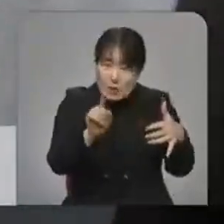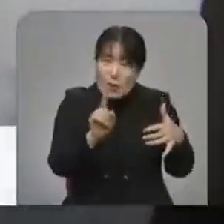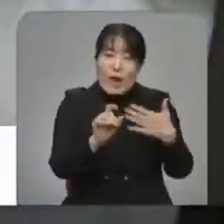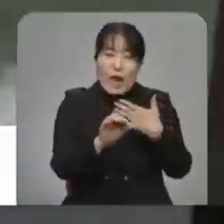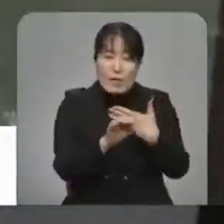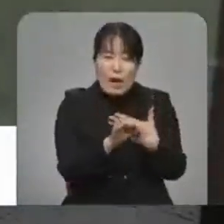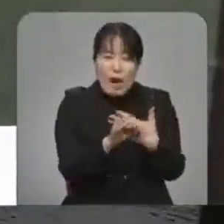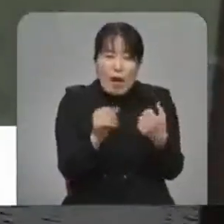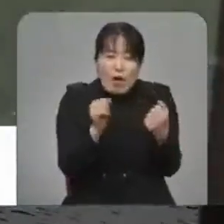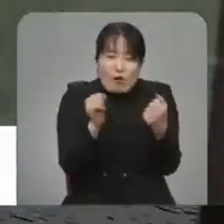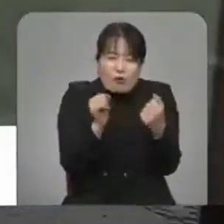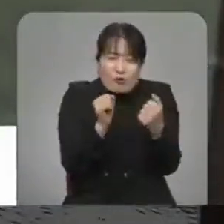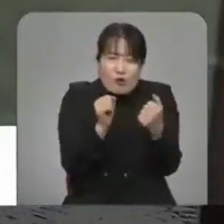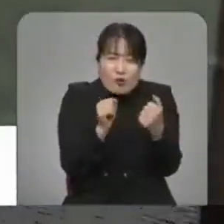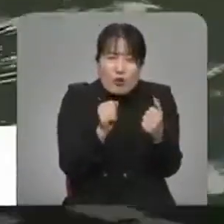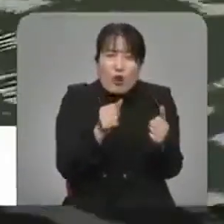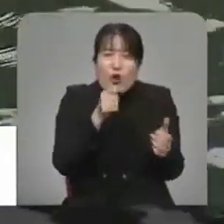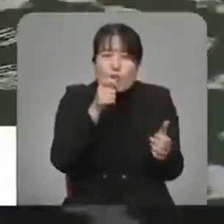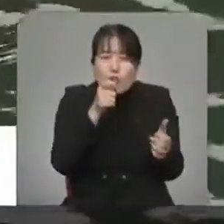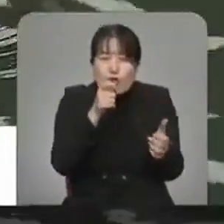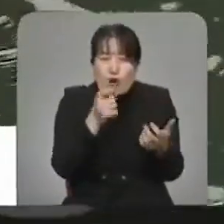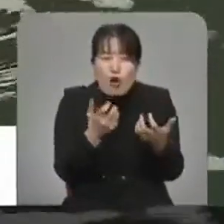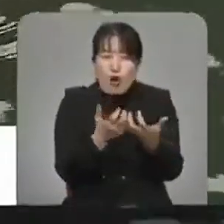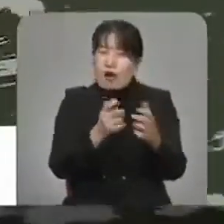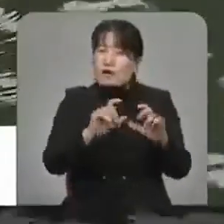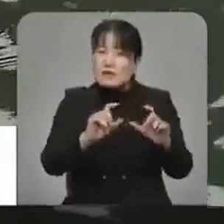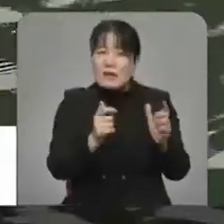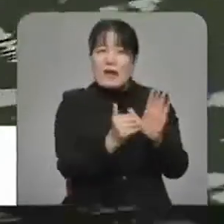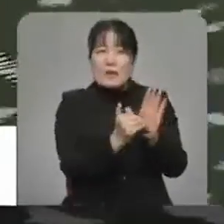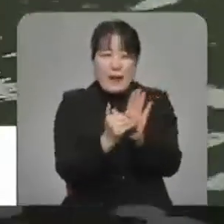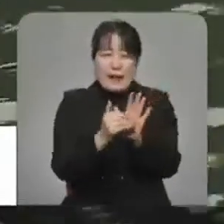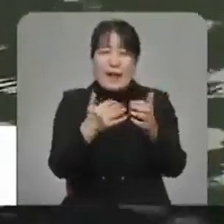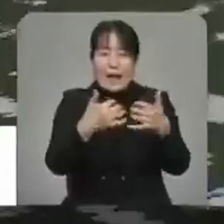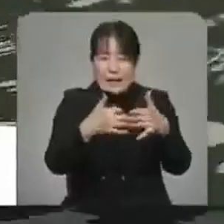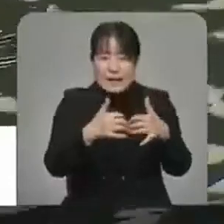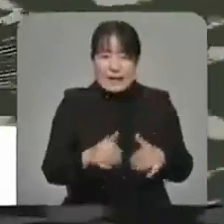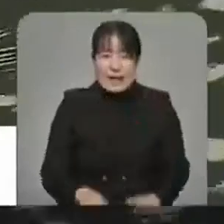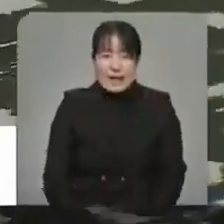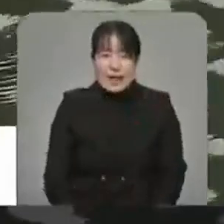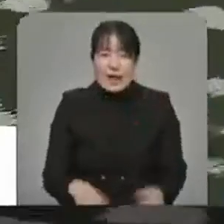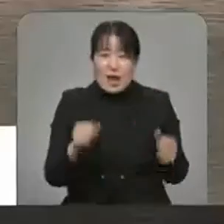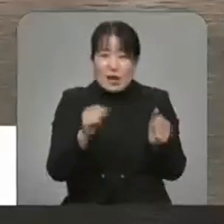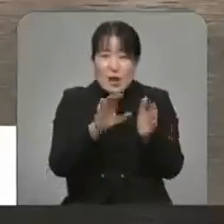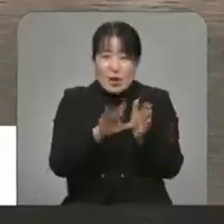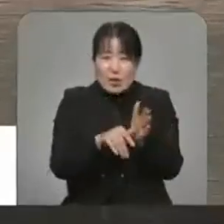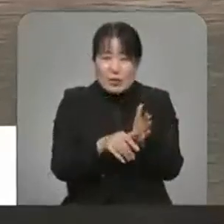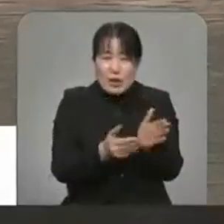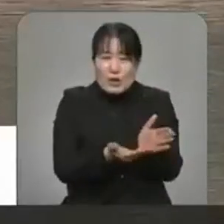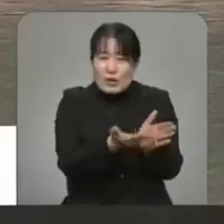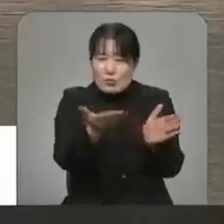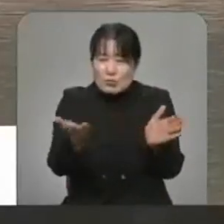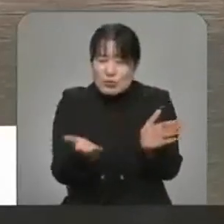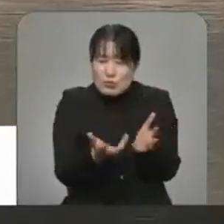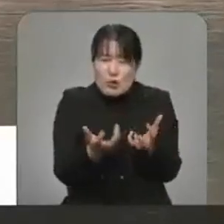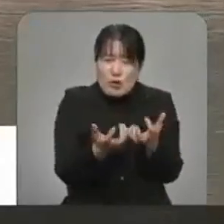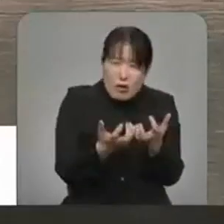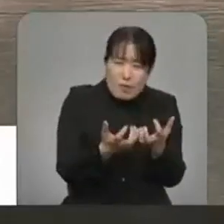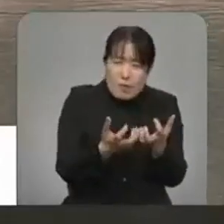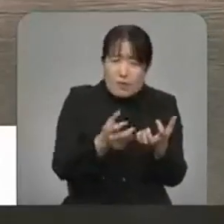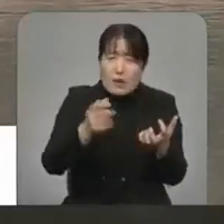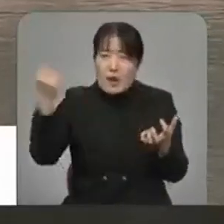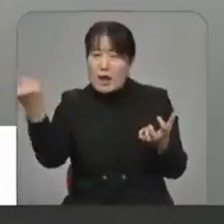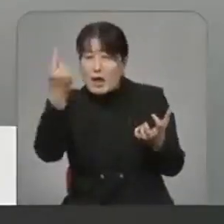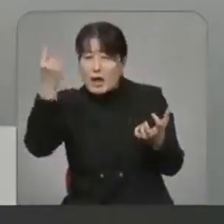수면이 얼지 않도록 하는 장치입니다 겨울철 산불이 났을 때 담수지가 얼어붙어 진화 헬기가 물을 구하지 못하는